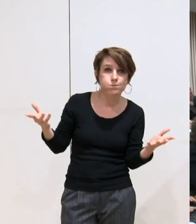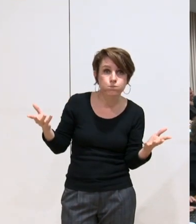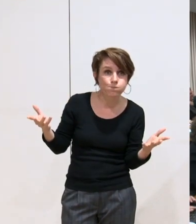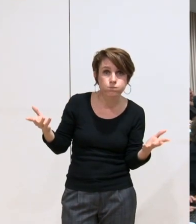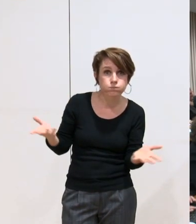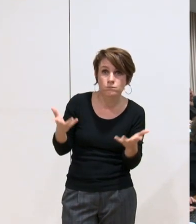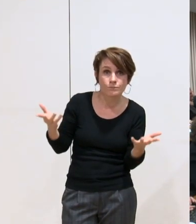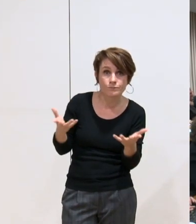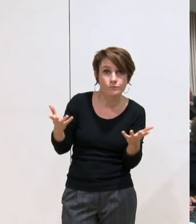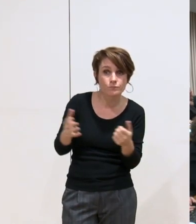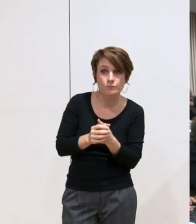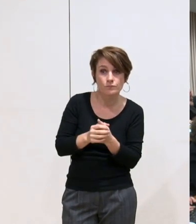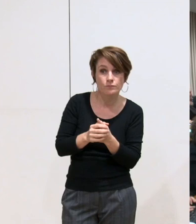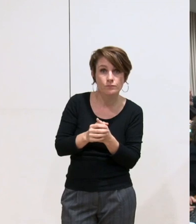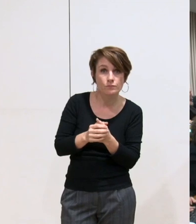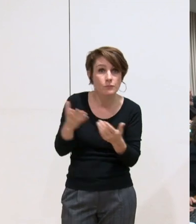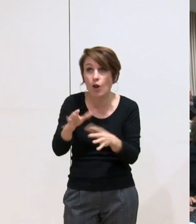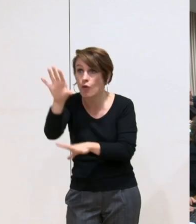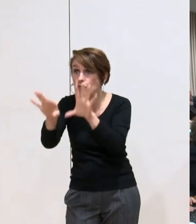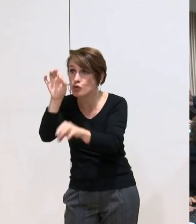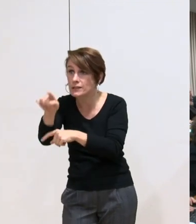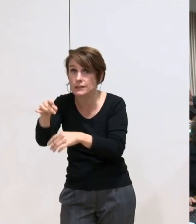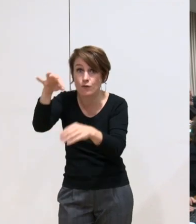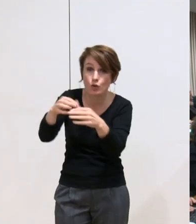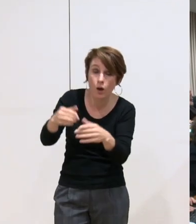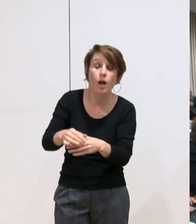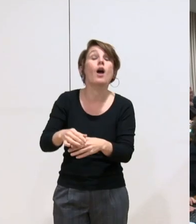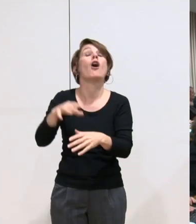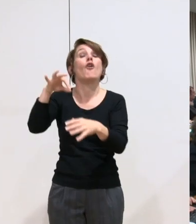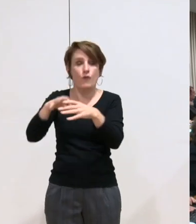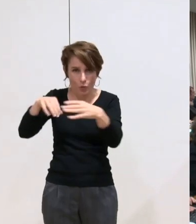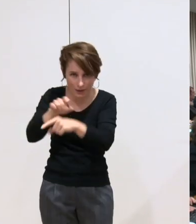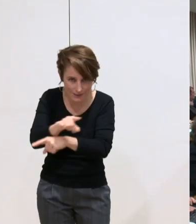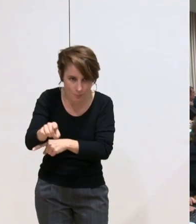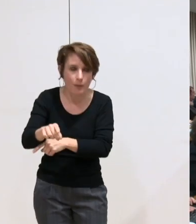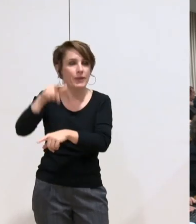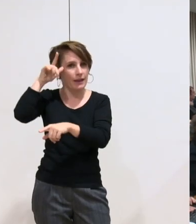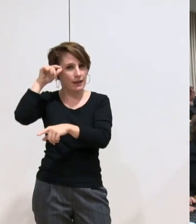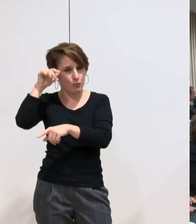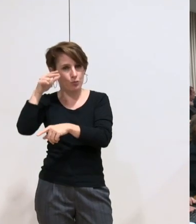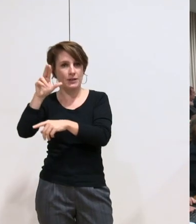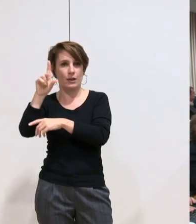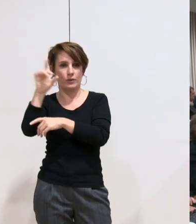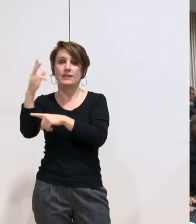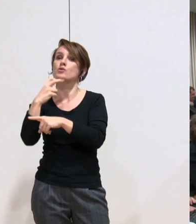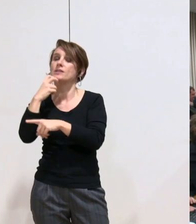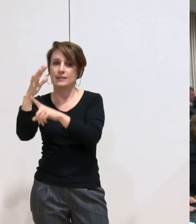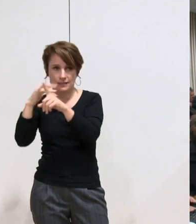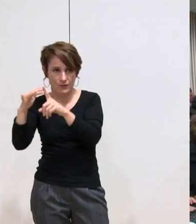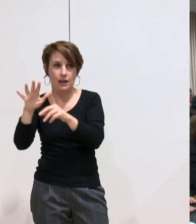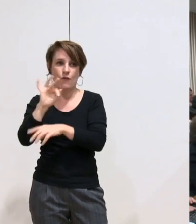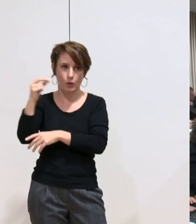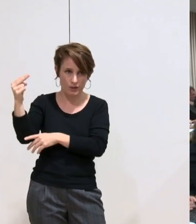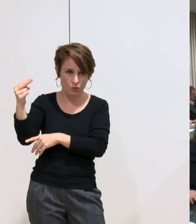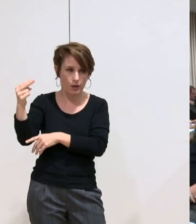Donc, allez, vous choisissez. NPPV, donc ne prend pas part au vote les Républicains, UDI, Société Civile, Front